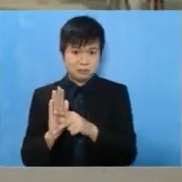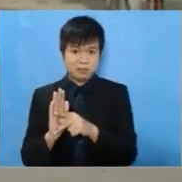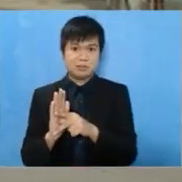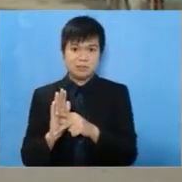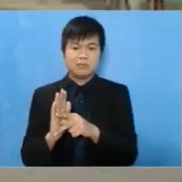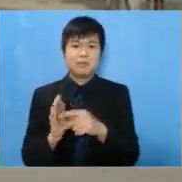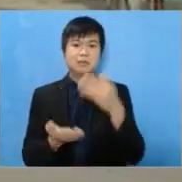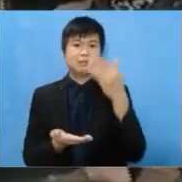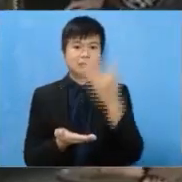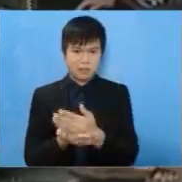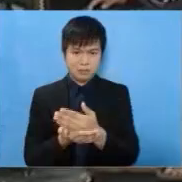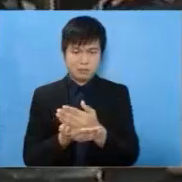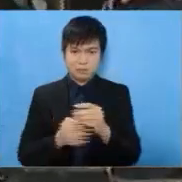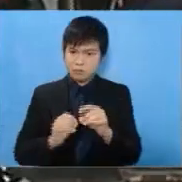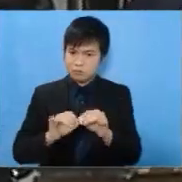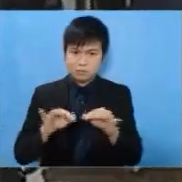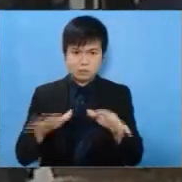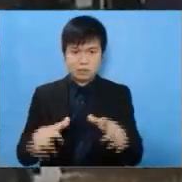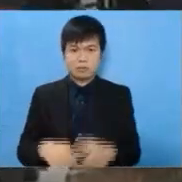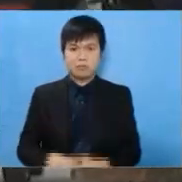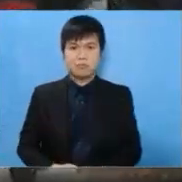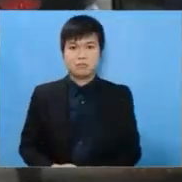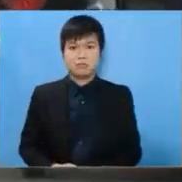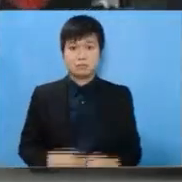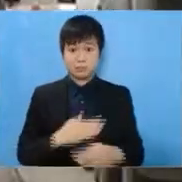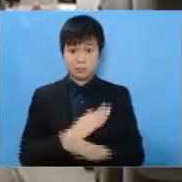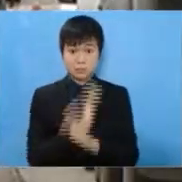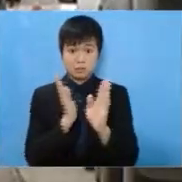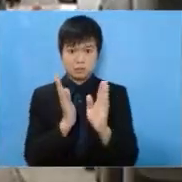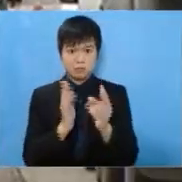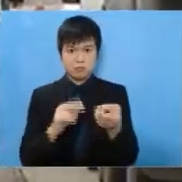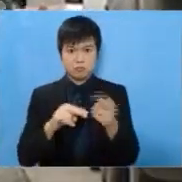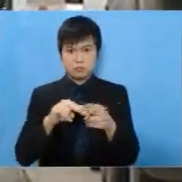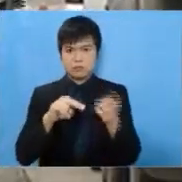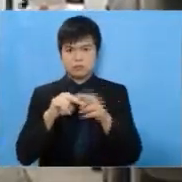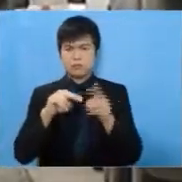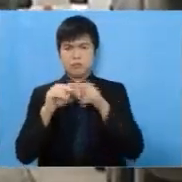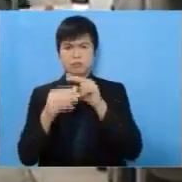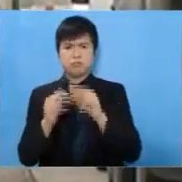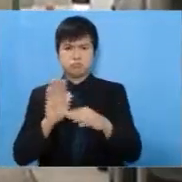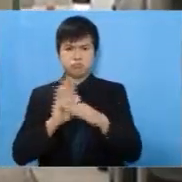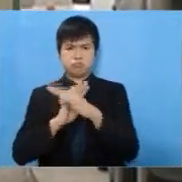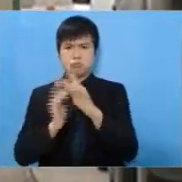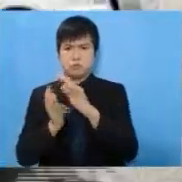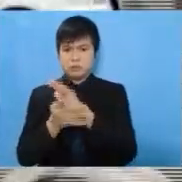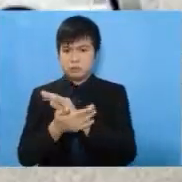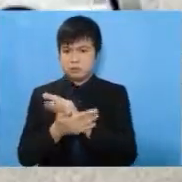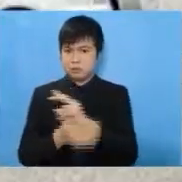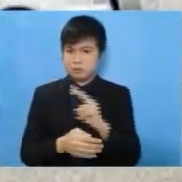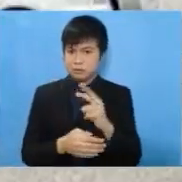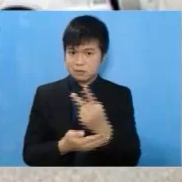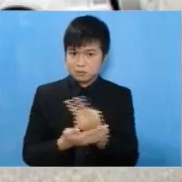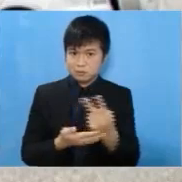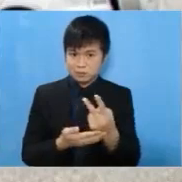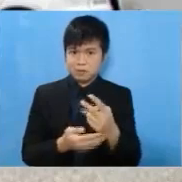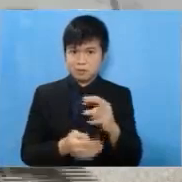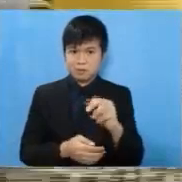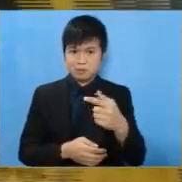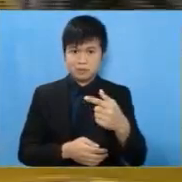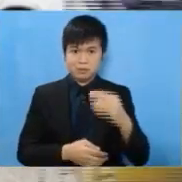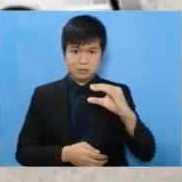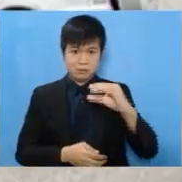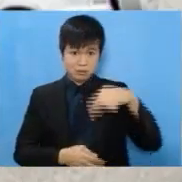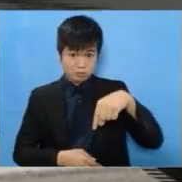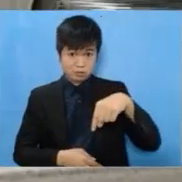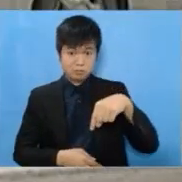Sa Davao City naman, patuloy rin ang pagtaas ng kaso sa ikalawang linggo ng Modified Enhanced Community Quarantine. Kahapon, 310